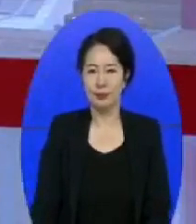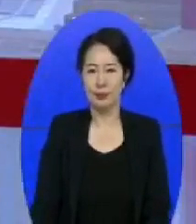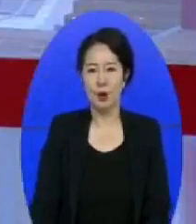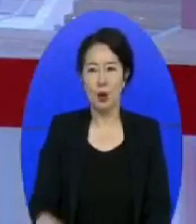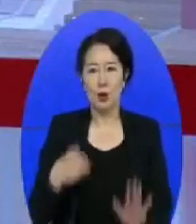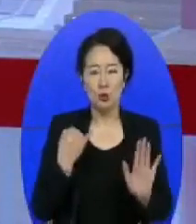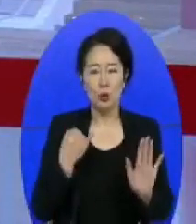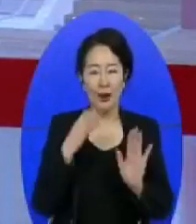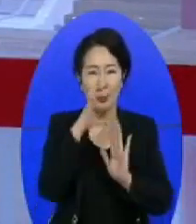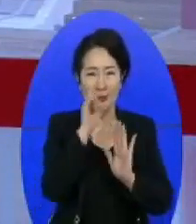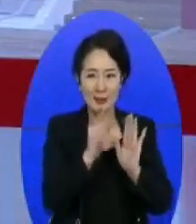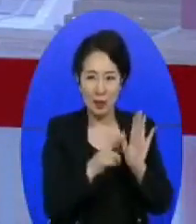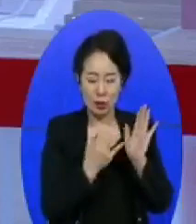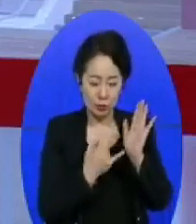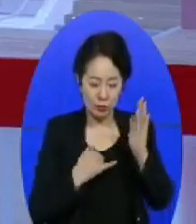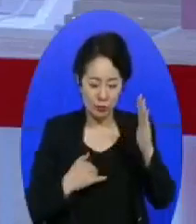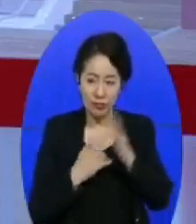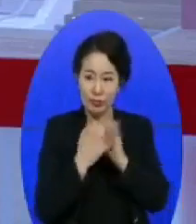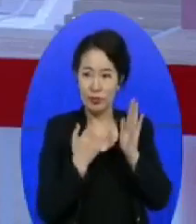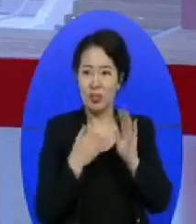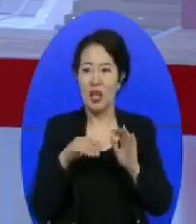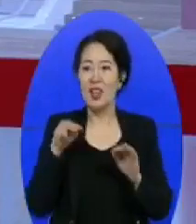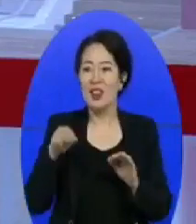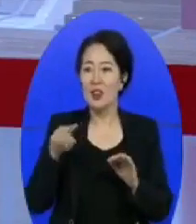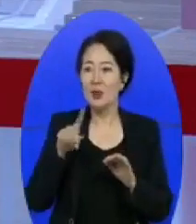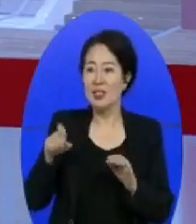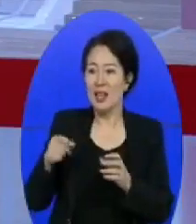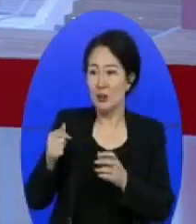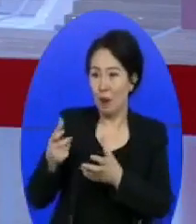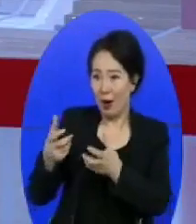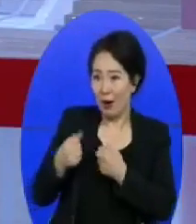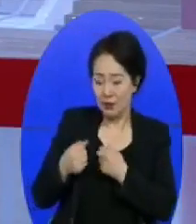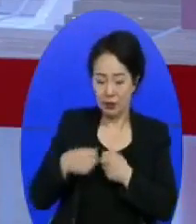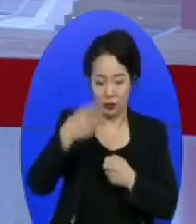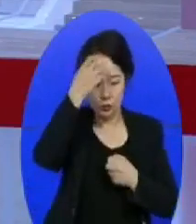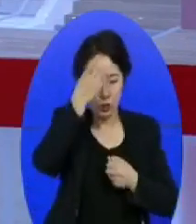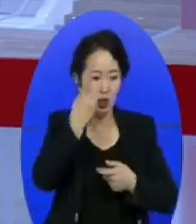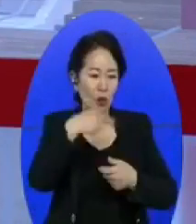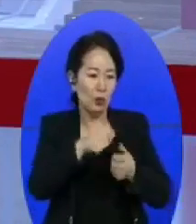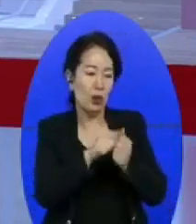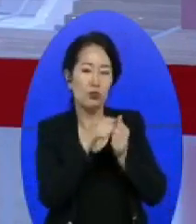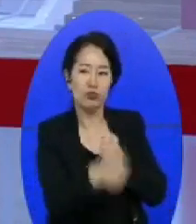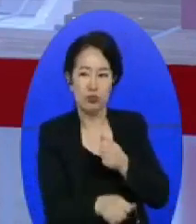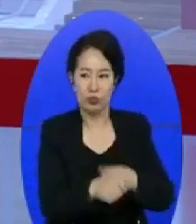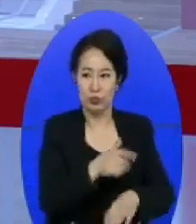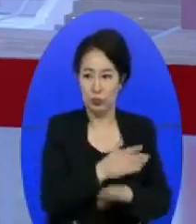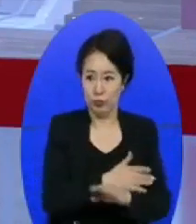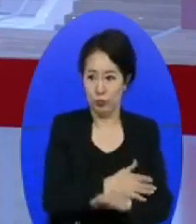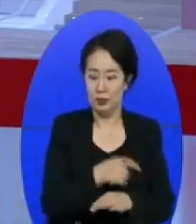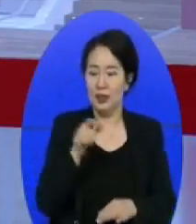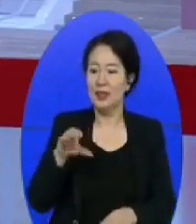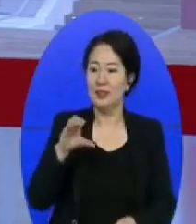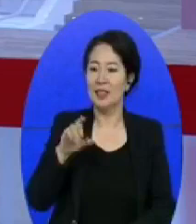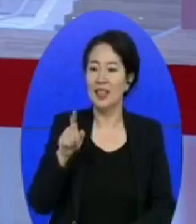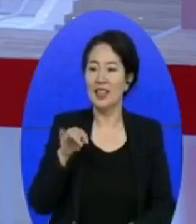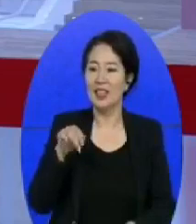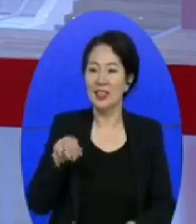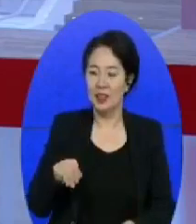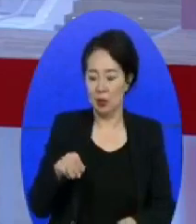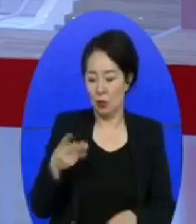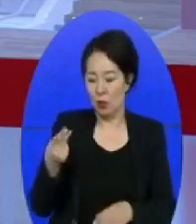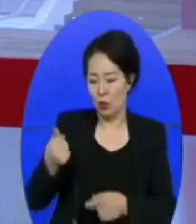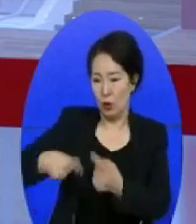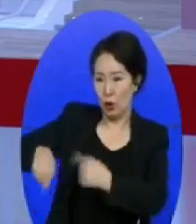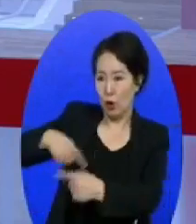6 хүртэлх сая төгрөгийн тэтгэврийн зээлтэй ахмадуудын зээлийг төрөөс нэг удаага төлөх хууль хэрэгжиж эхэлсэн. За үүний их үсвэрийг салхитын мөнгөний ордыг эдийн засгийн